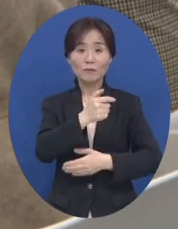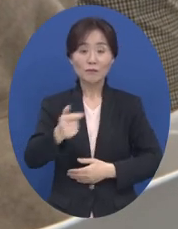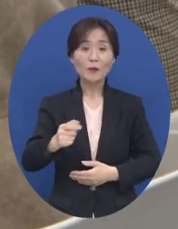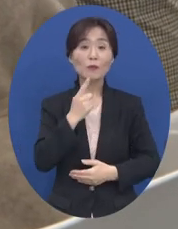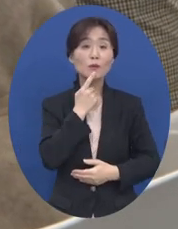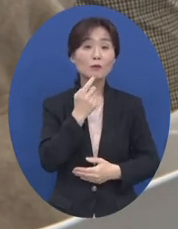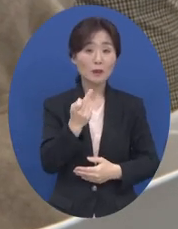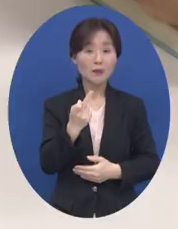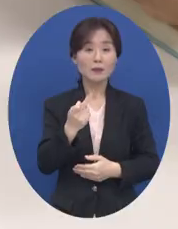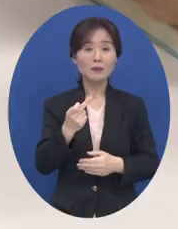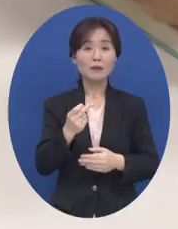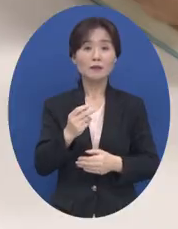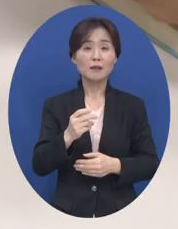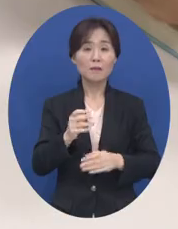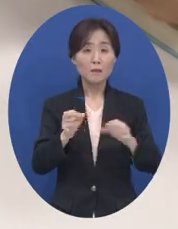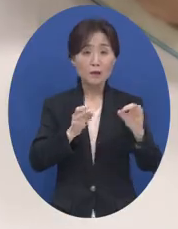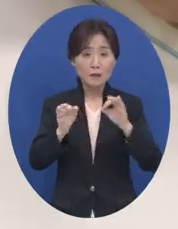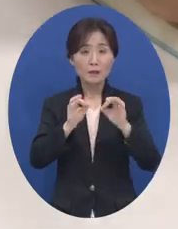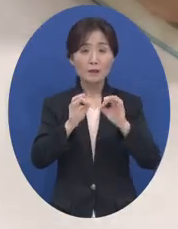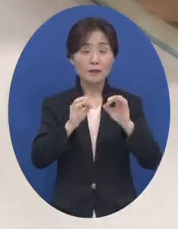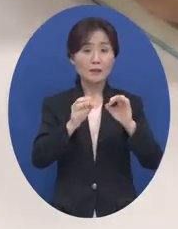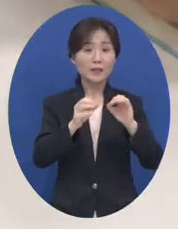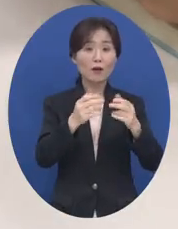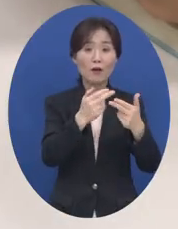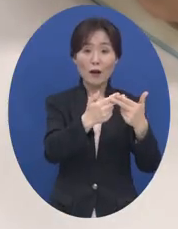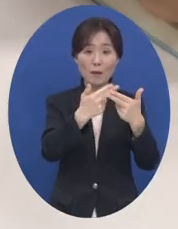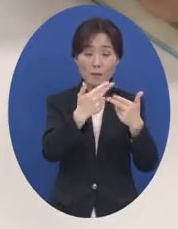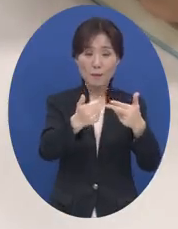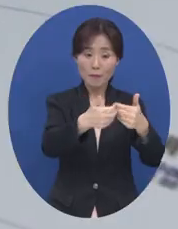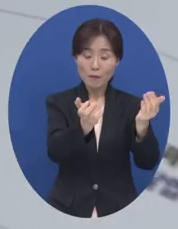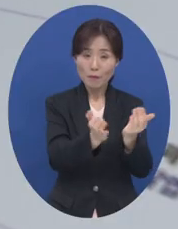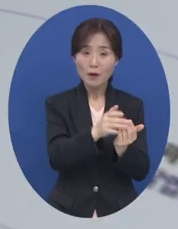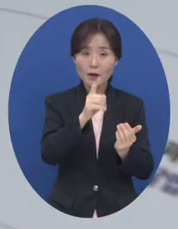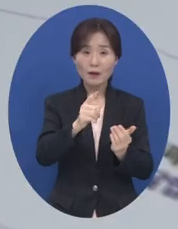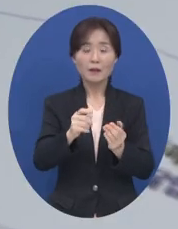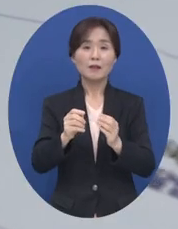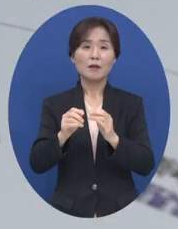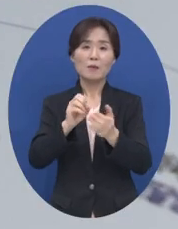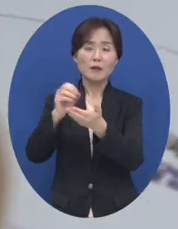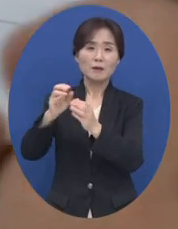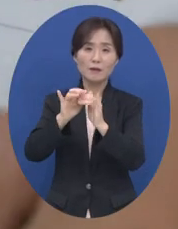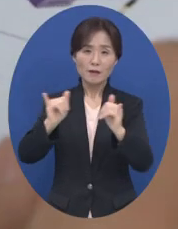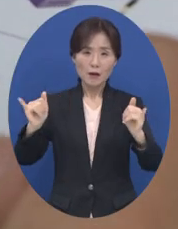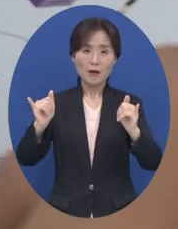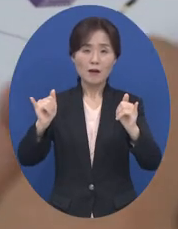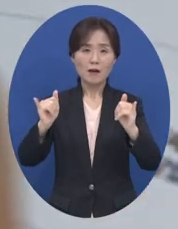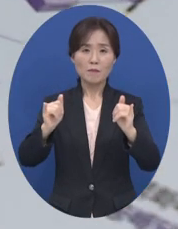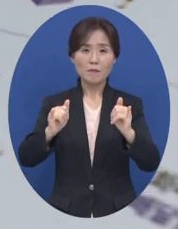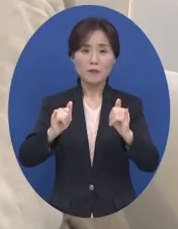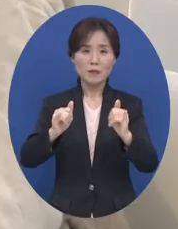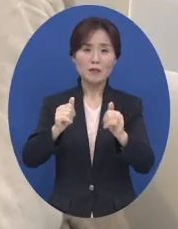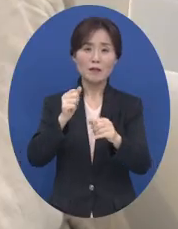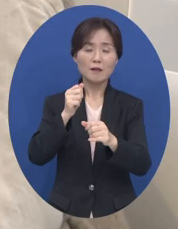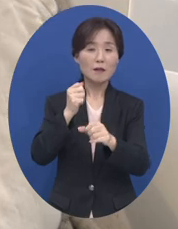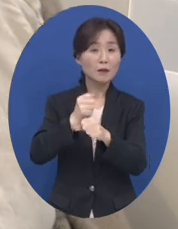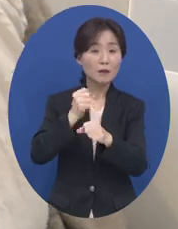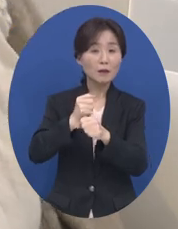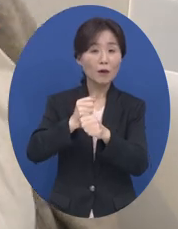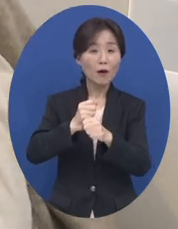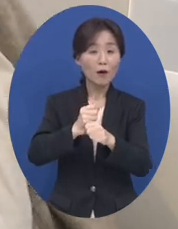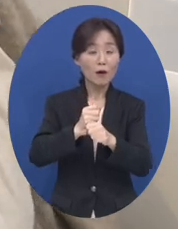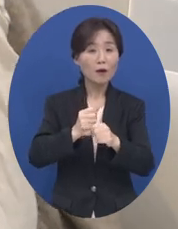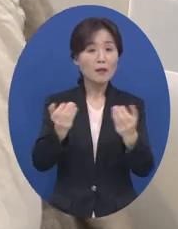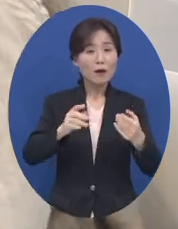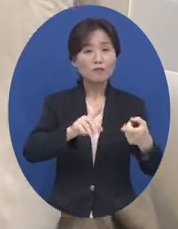경우는 소상공인연합회가 배달원 등 사회적 기업을 꾸려 인력 수급 운영까지도 연동하는 방안을 구상 중입니다.